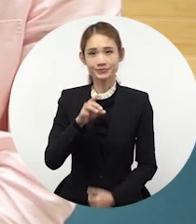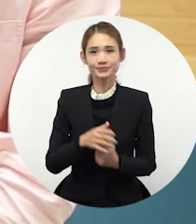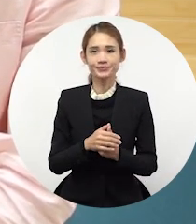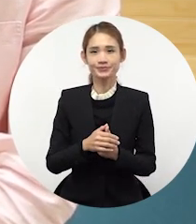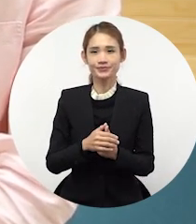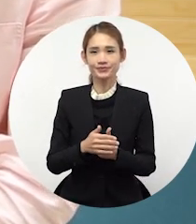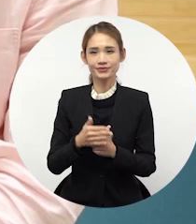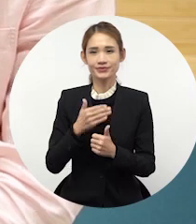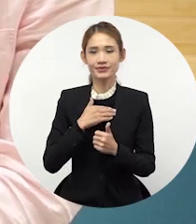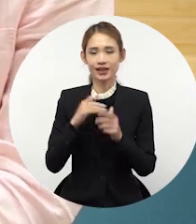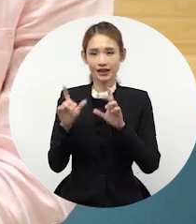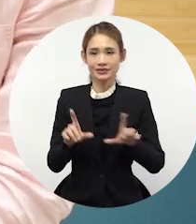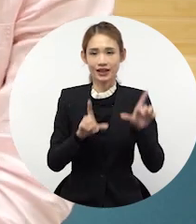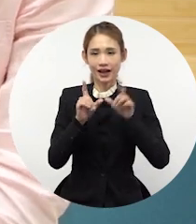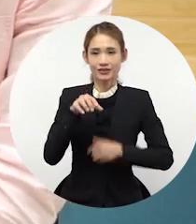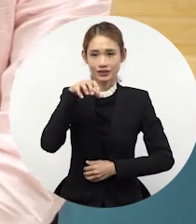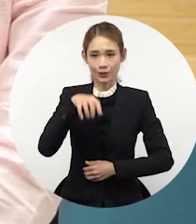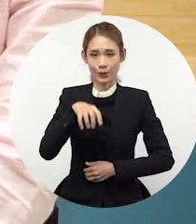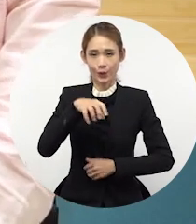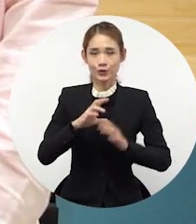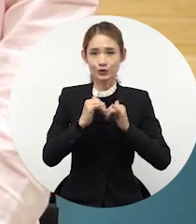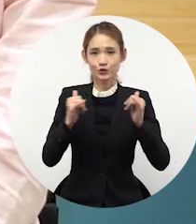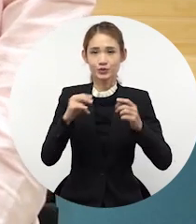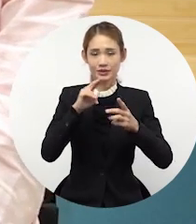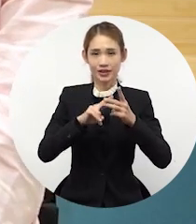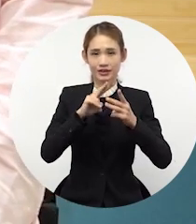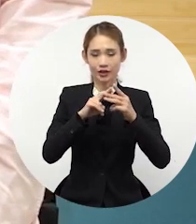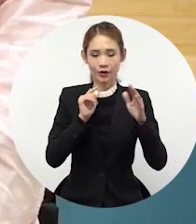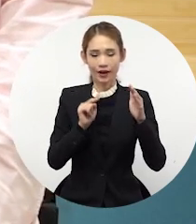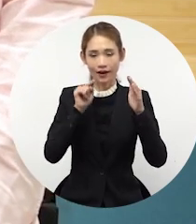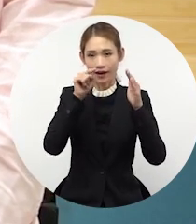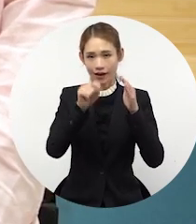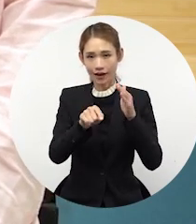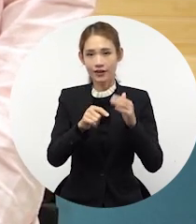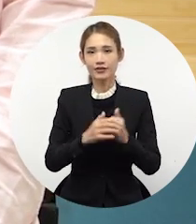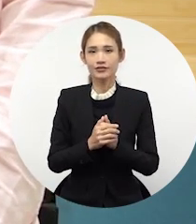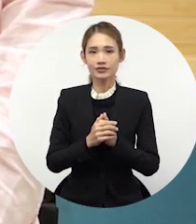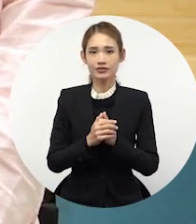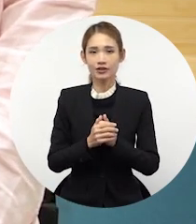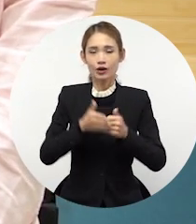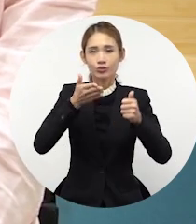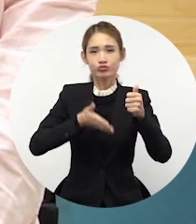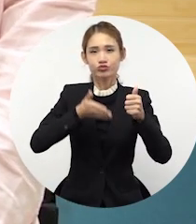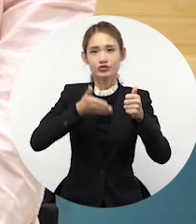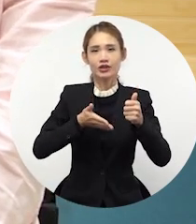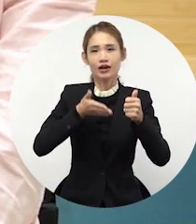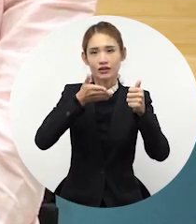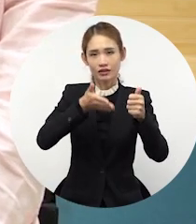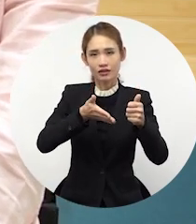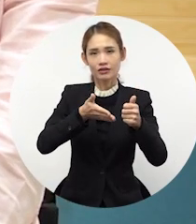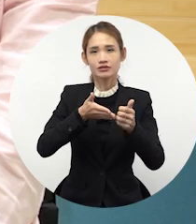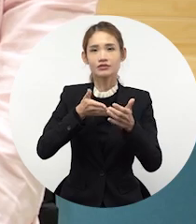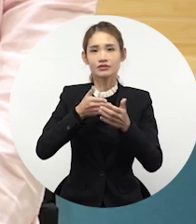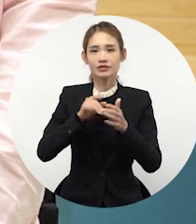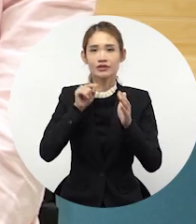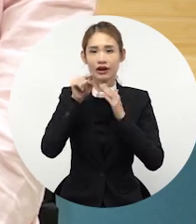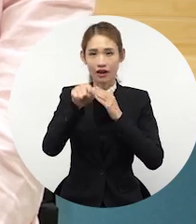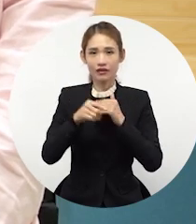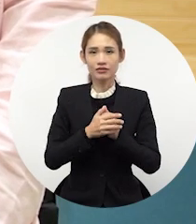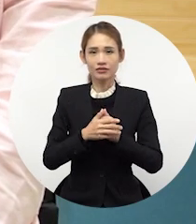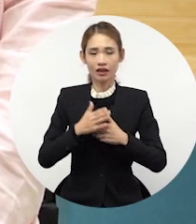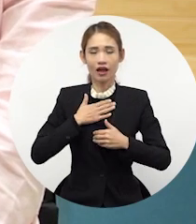처음에 제가 살고 있는 이제 주민센터에 가서 이제 부탁을 드리러 간 거죠. 얘기를